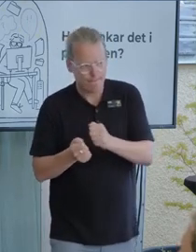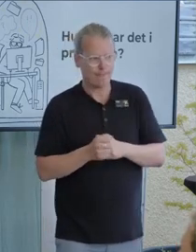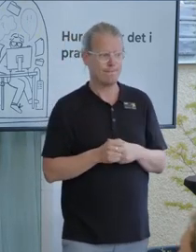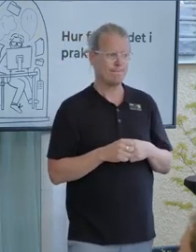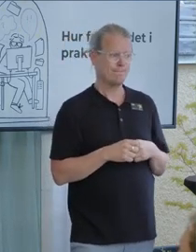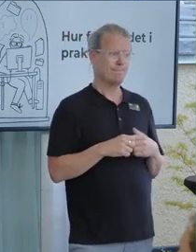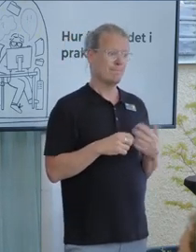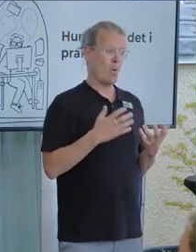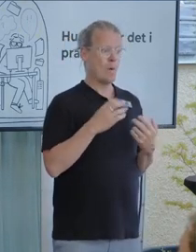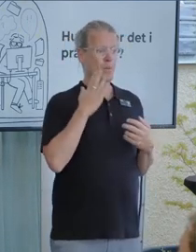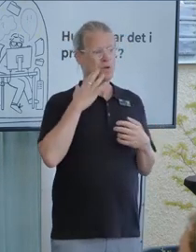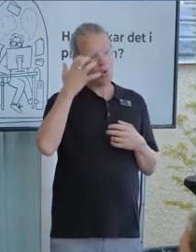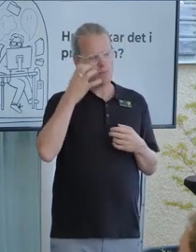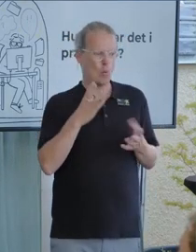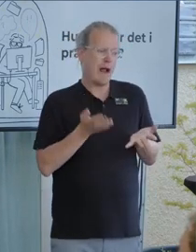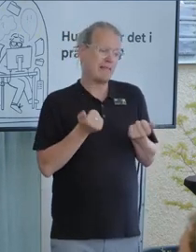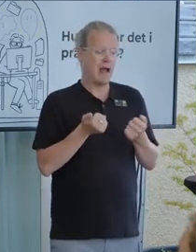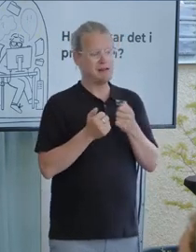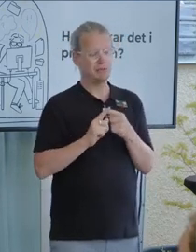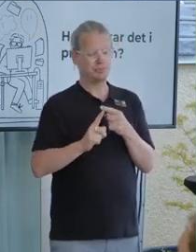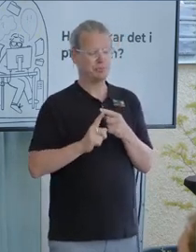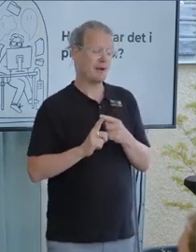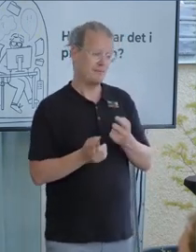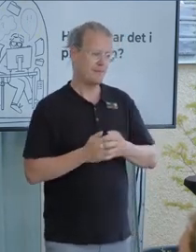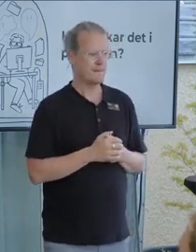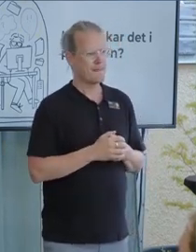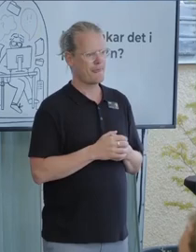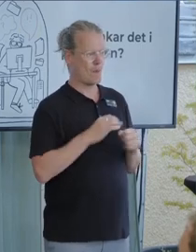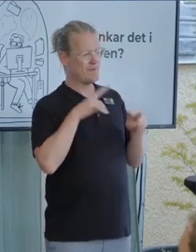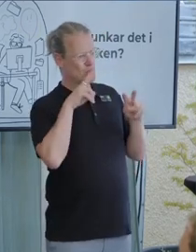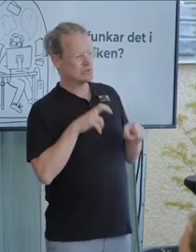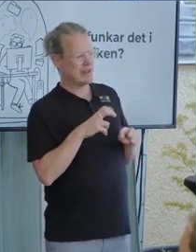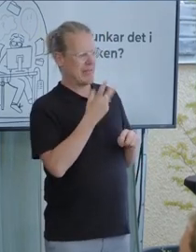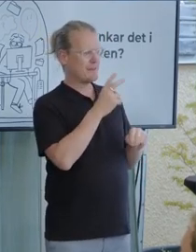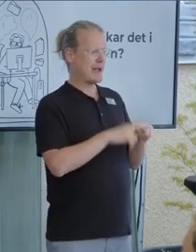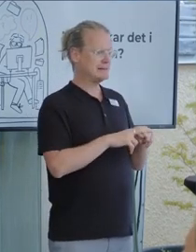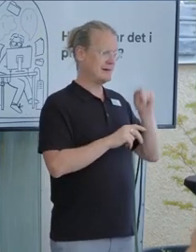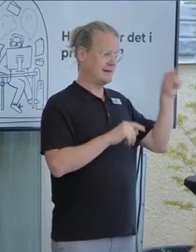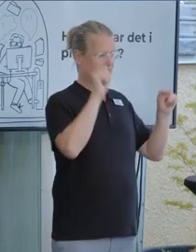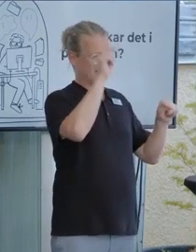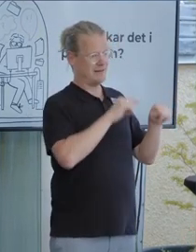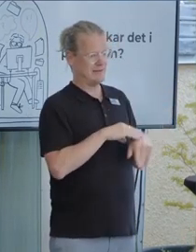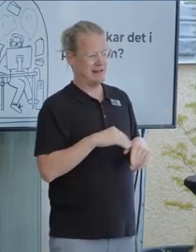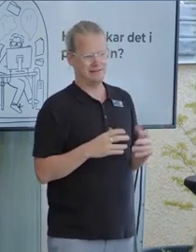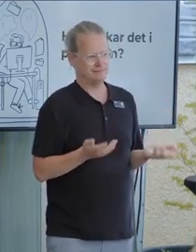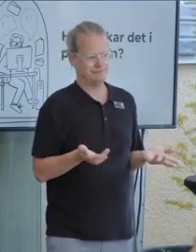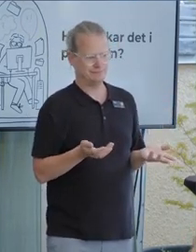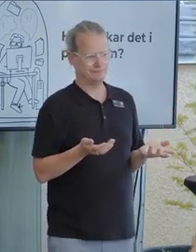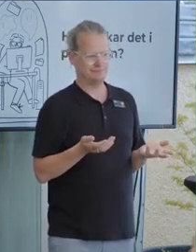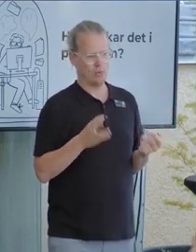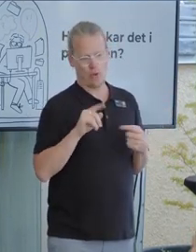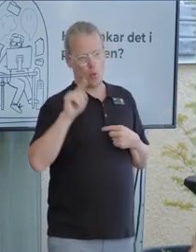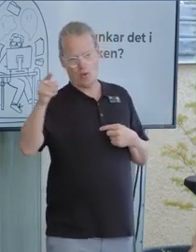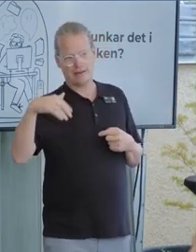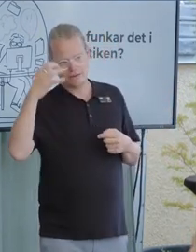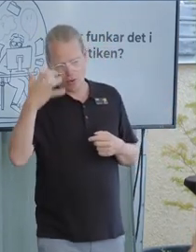hanterbart när man bor längre ifrån. Det blir hopplöst. Mm. Och i andra projekt har vi arbetat också i samarbete med